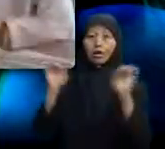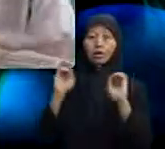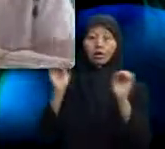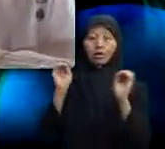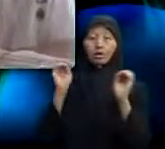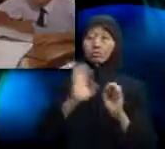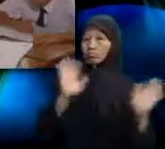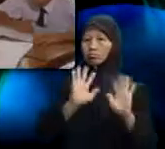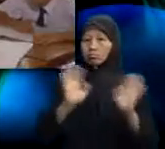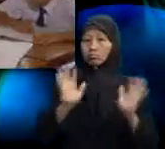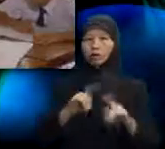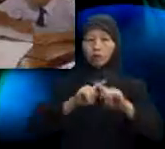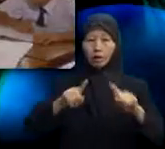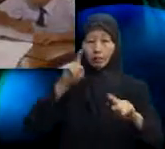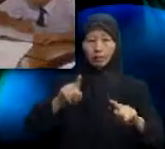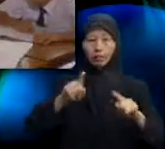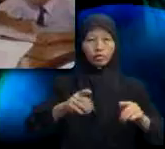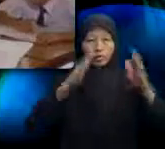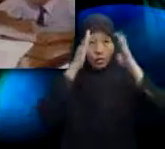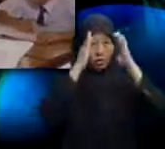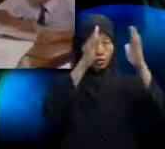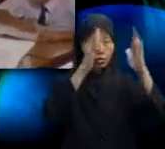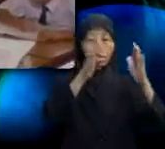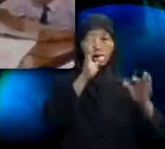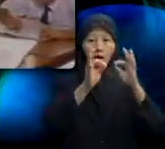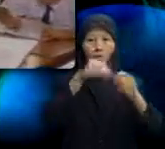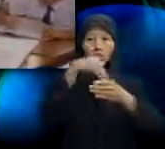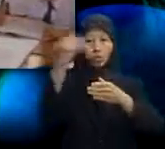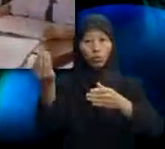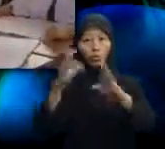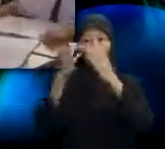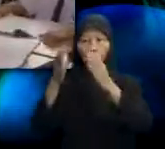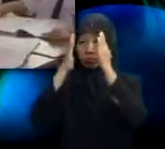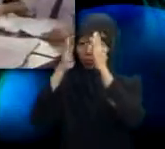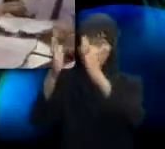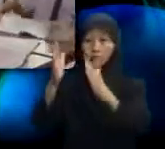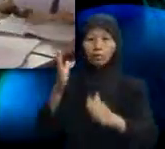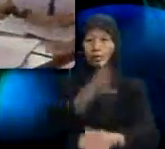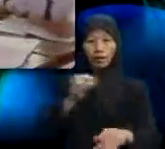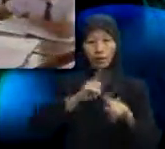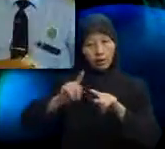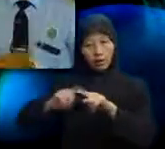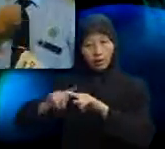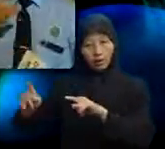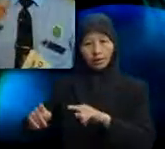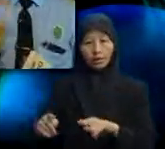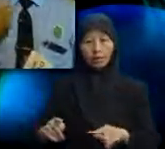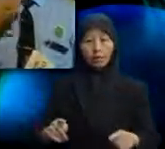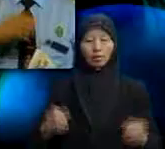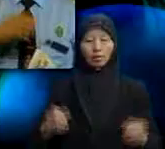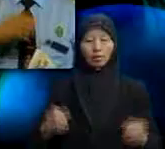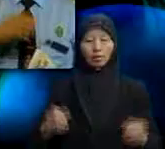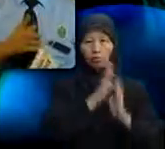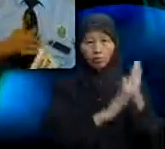perhatian kepada guru. Sebaliknya, memberi perhatian kepada sesuatu di luar kelas dan sebagainya. Hai,